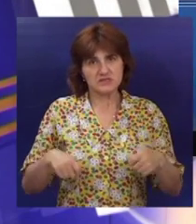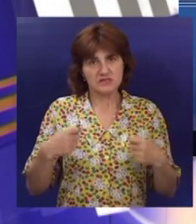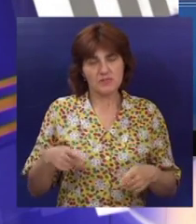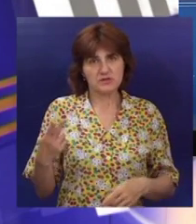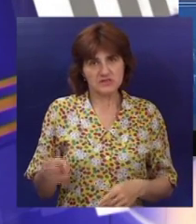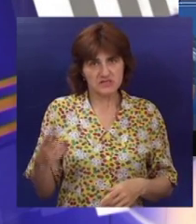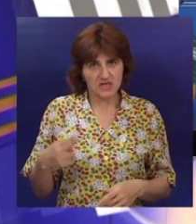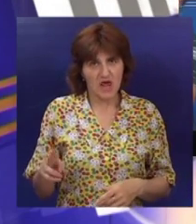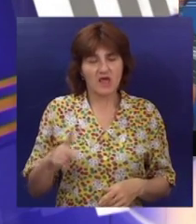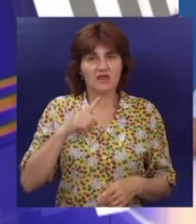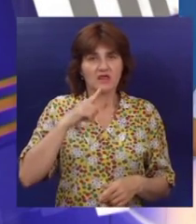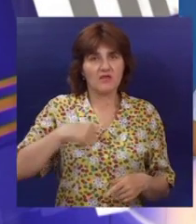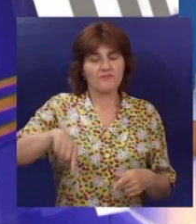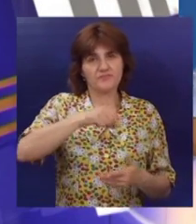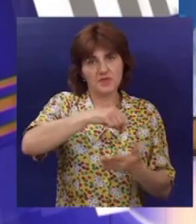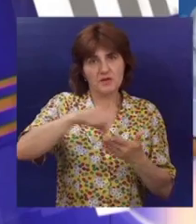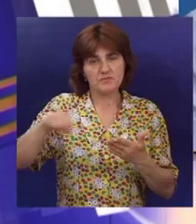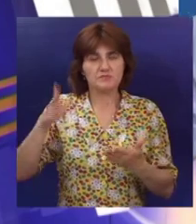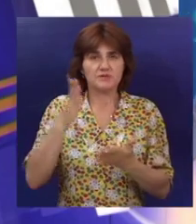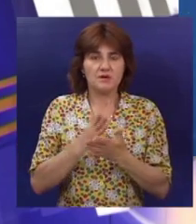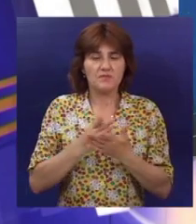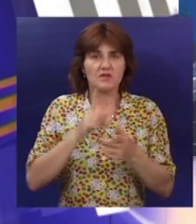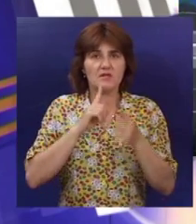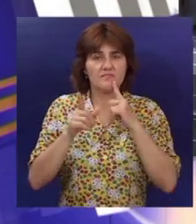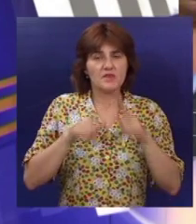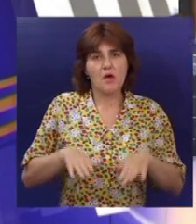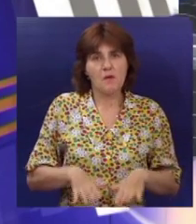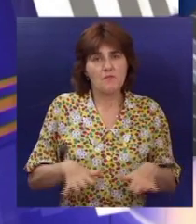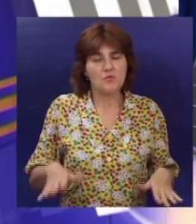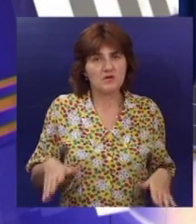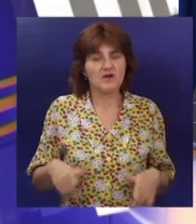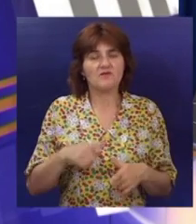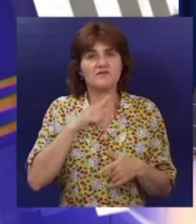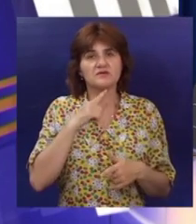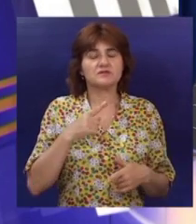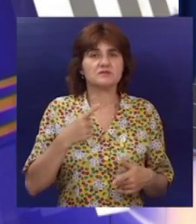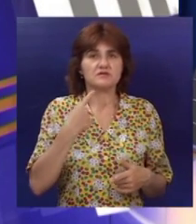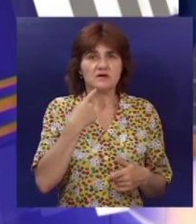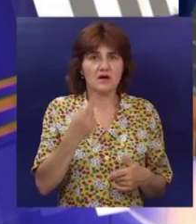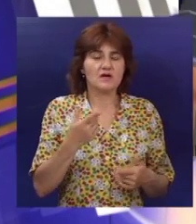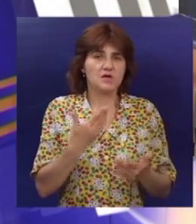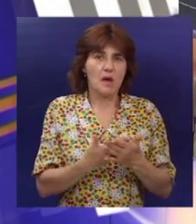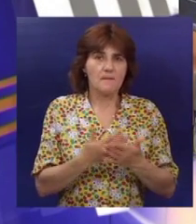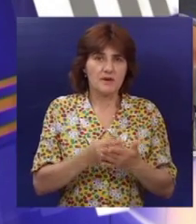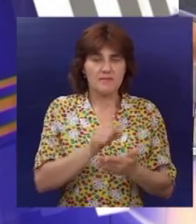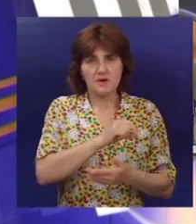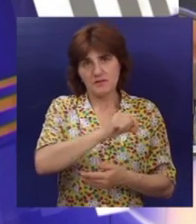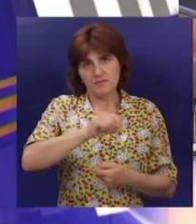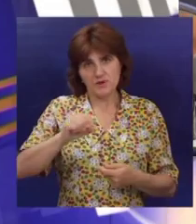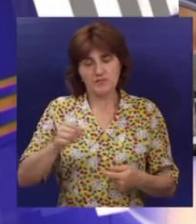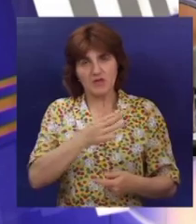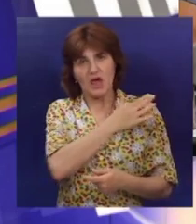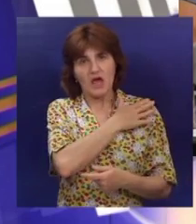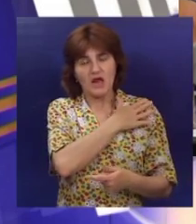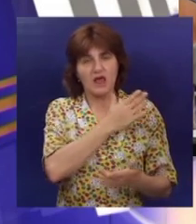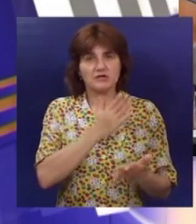Demokratske stranke Srbije, koalicije SPS PUPS Jedinstvena Srbija, Saveza Bačkih Bunjevaca i Bunjevačke stranke. Prema potpisanom